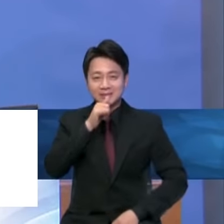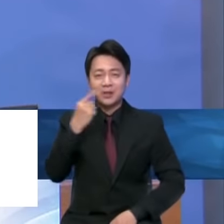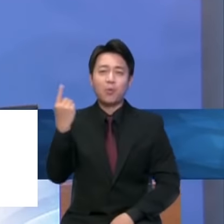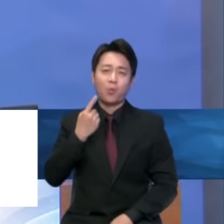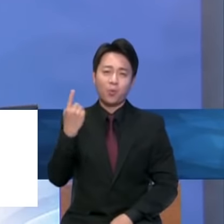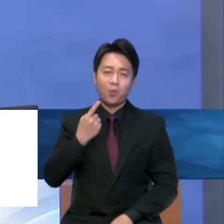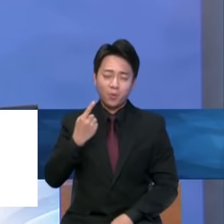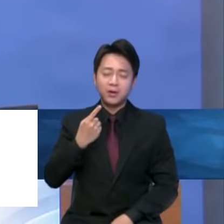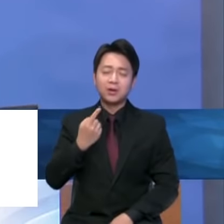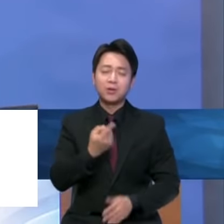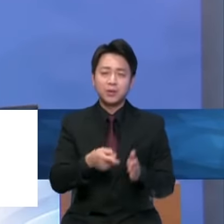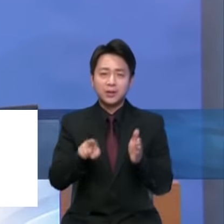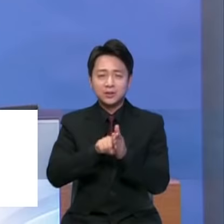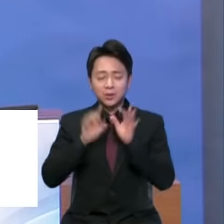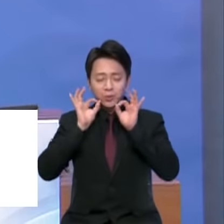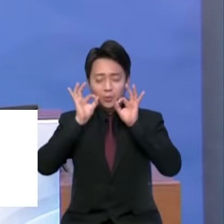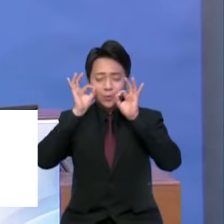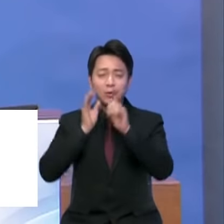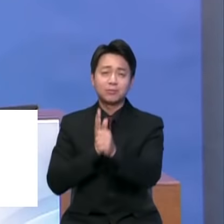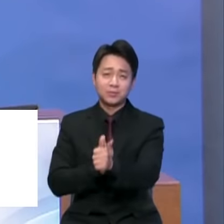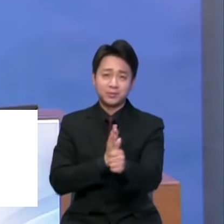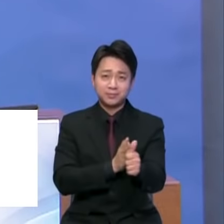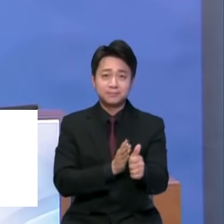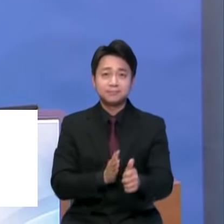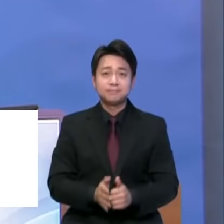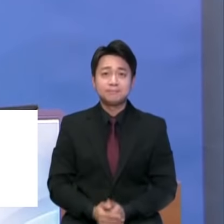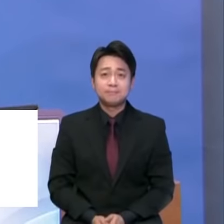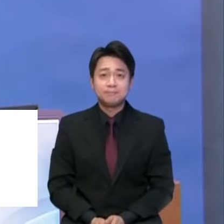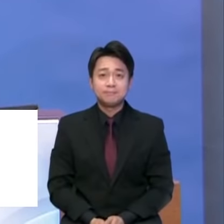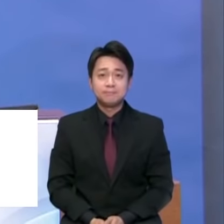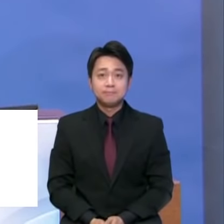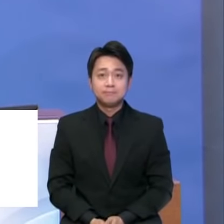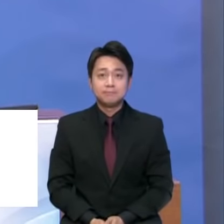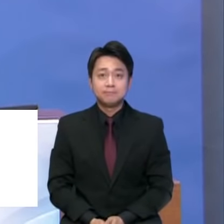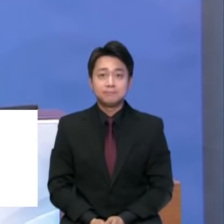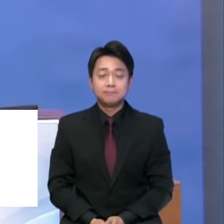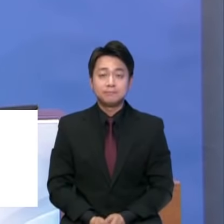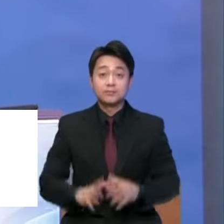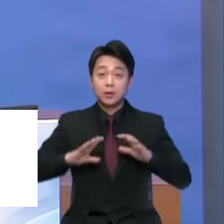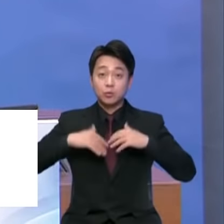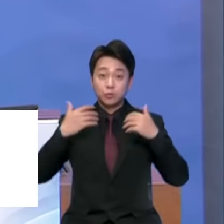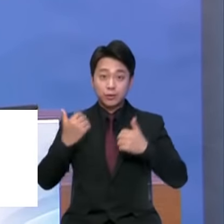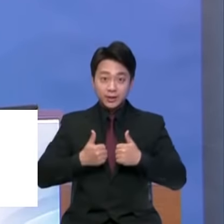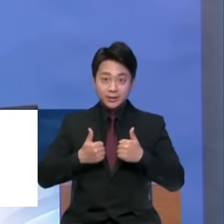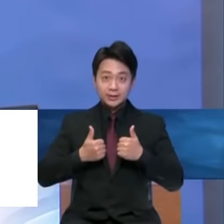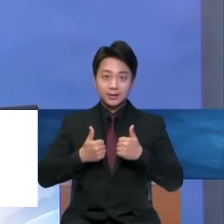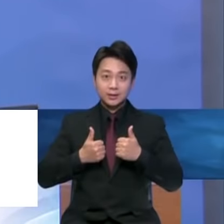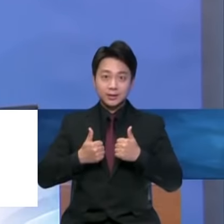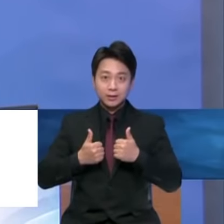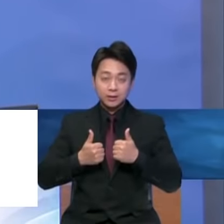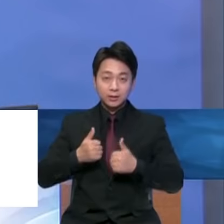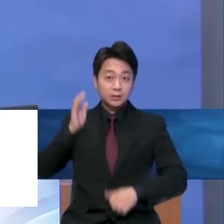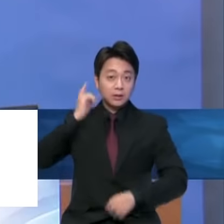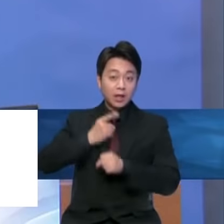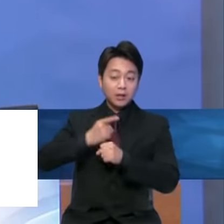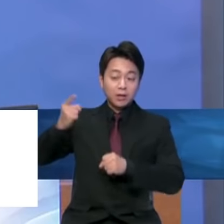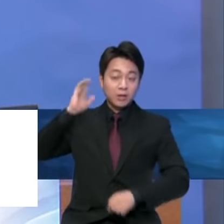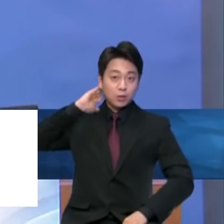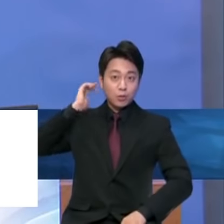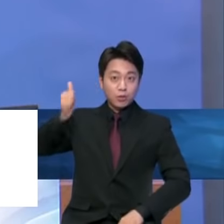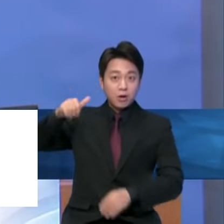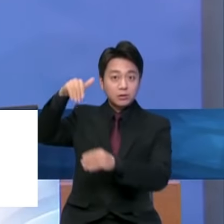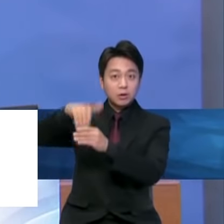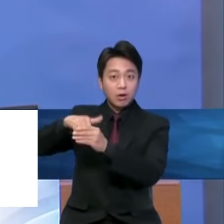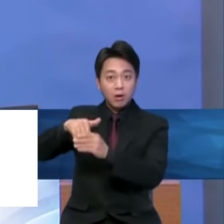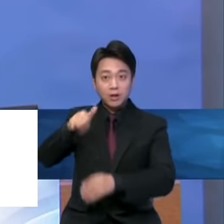모아주십시오. 우리 국회는 대선 전국이 펼쳐지더라도 국민 여러분의 건강과